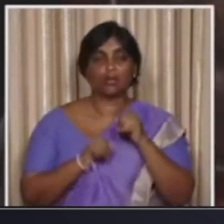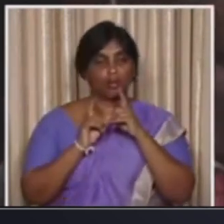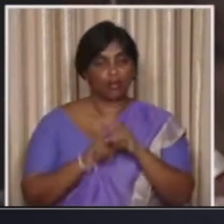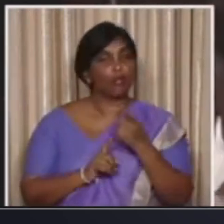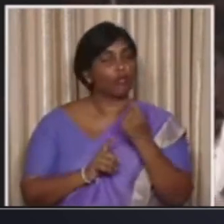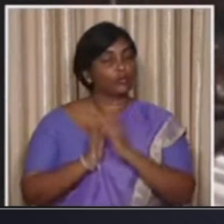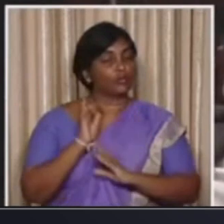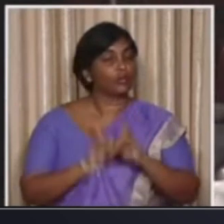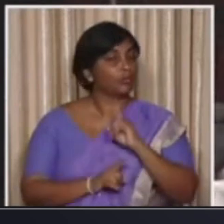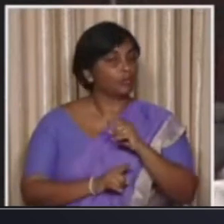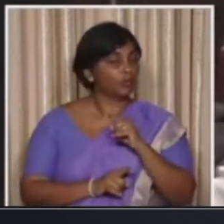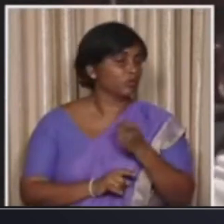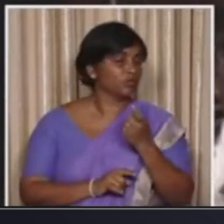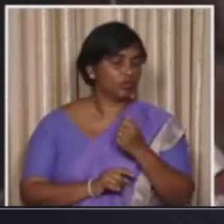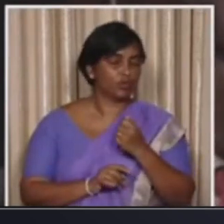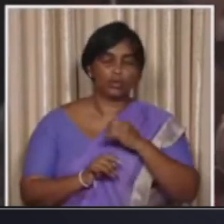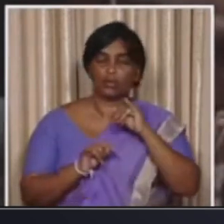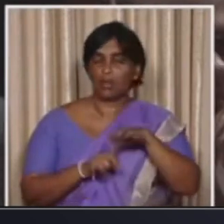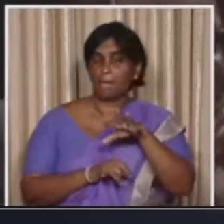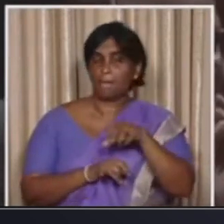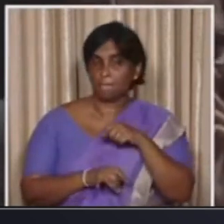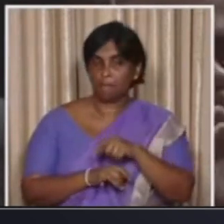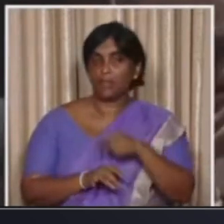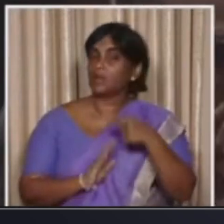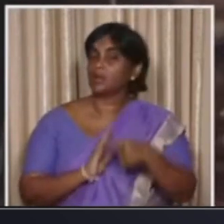මුදල් අමාත්‍යංශයක මුදල් ලවභාවිතා වෙනවා නම්